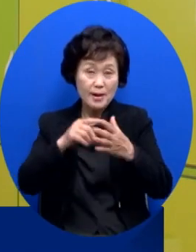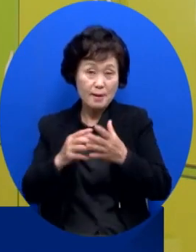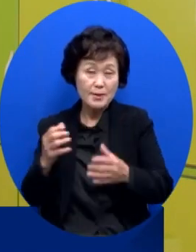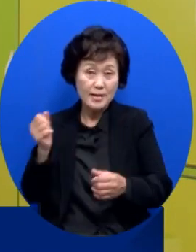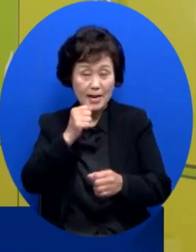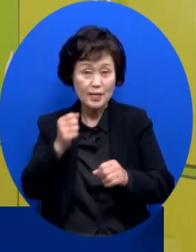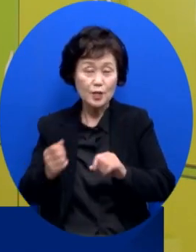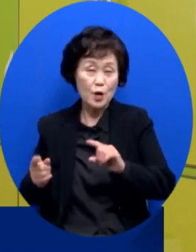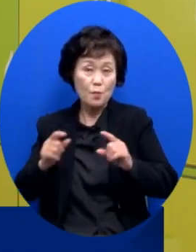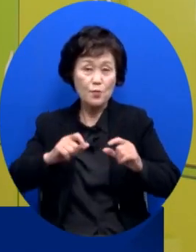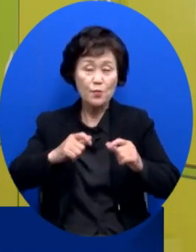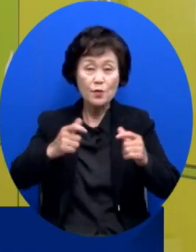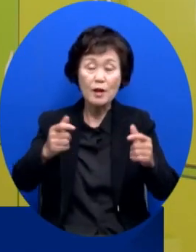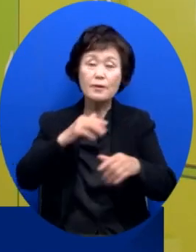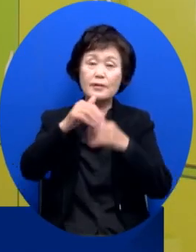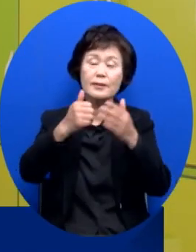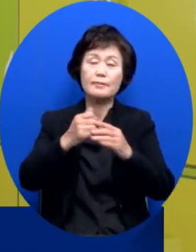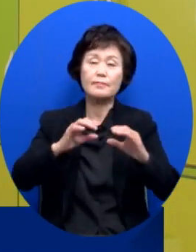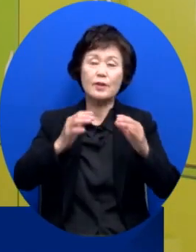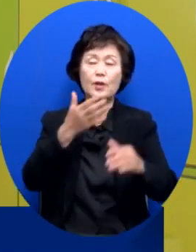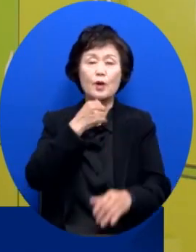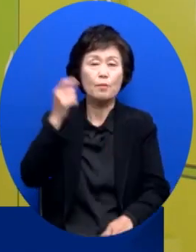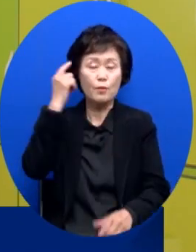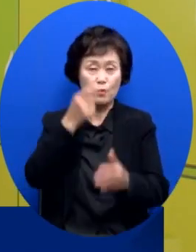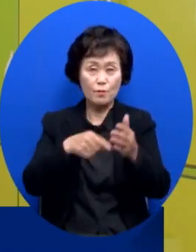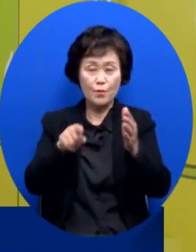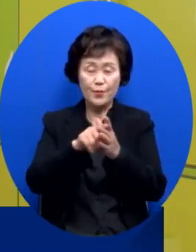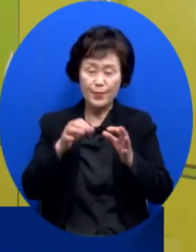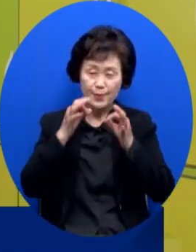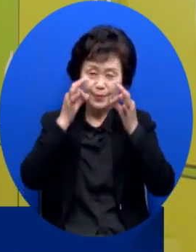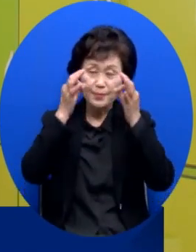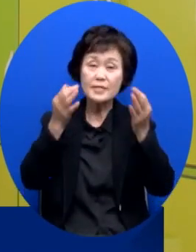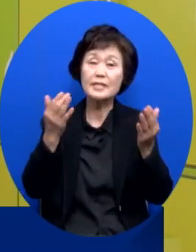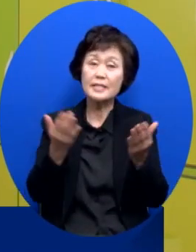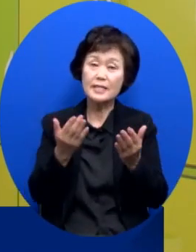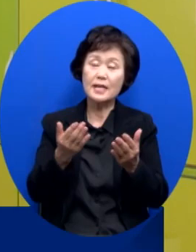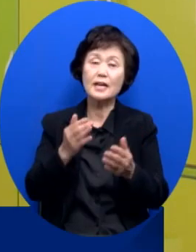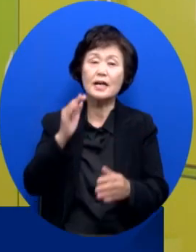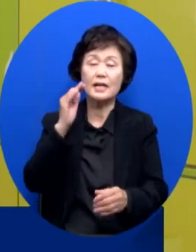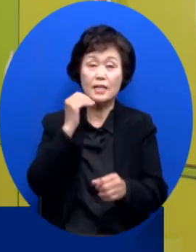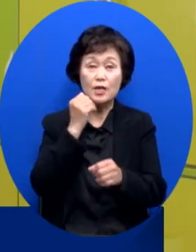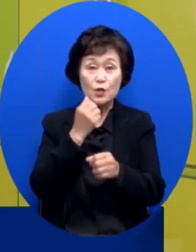일으켜서 하나님의 나라와 복음을 위해서 힘써 일하게